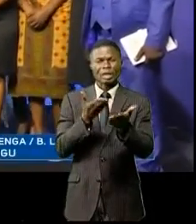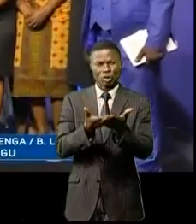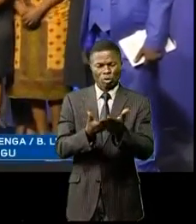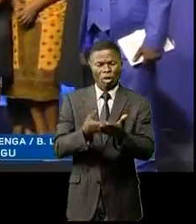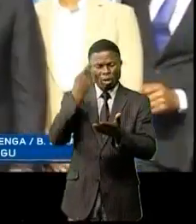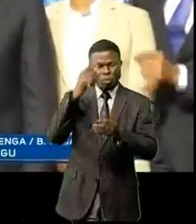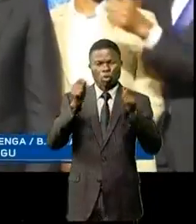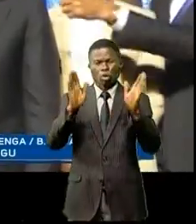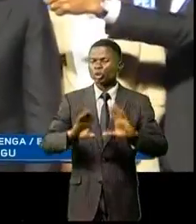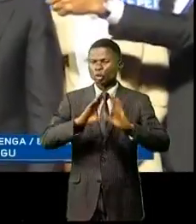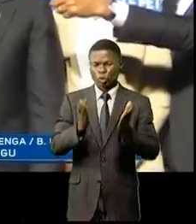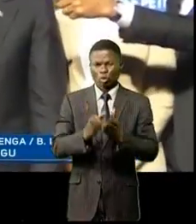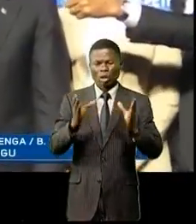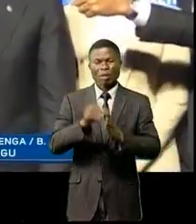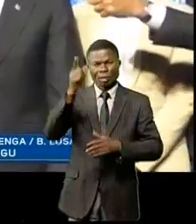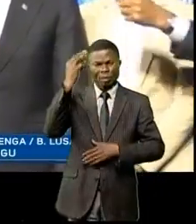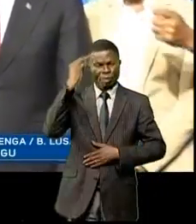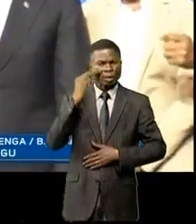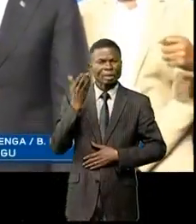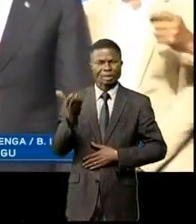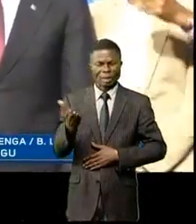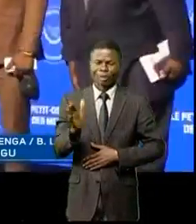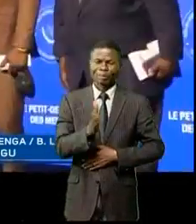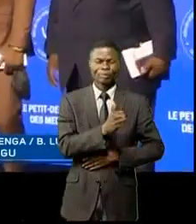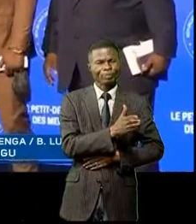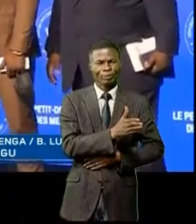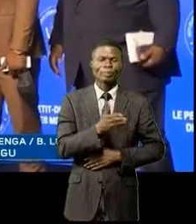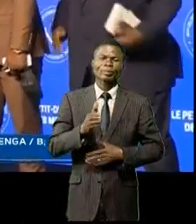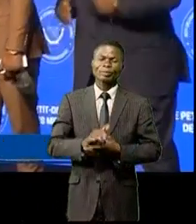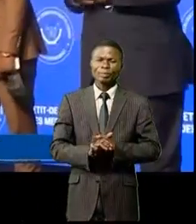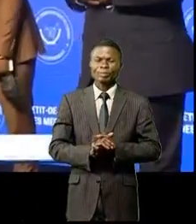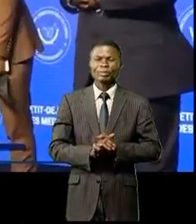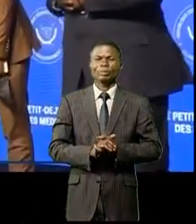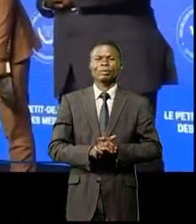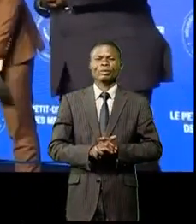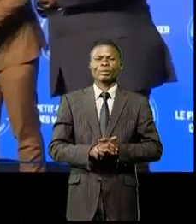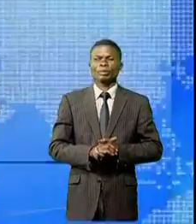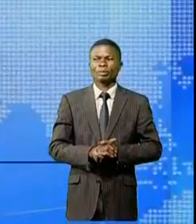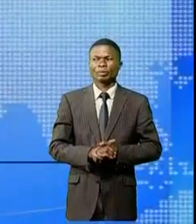médias avec le chef de l'exécutif national, Jean-Michel Samalou Kondé Kiengé.